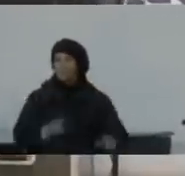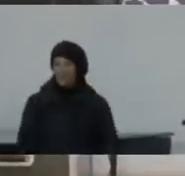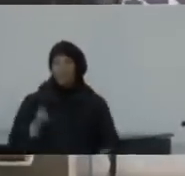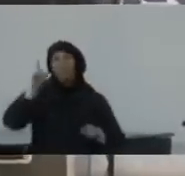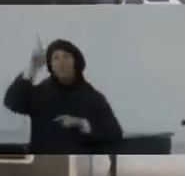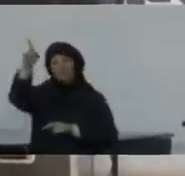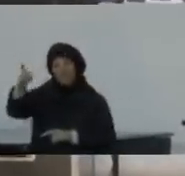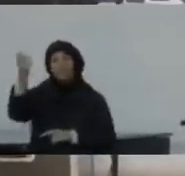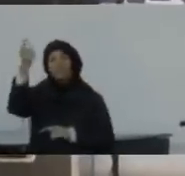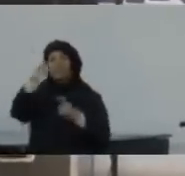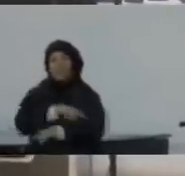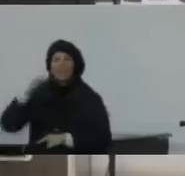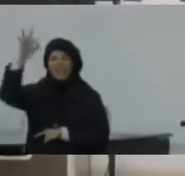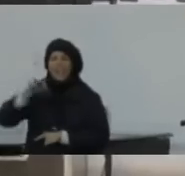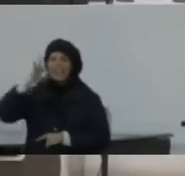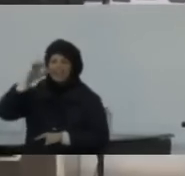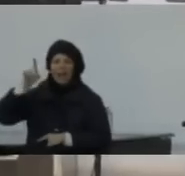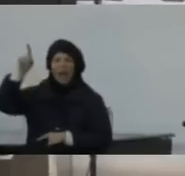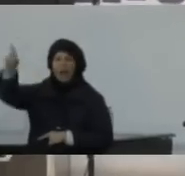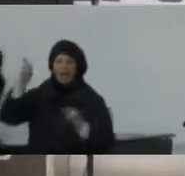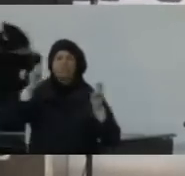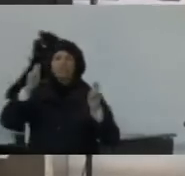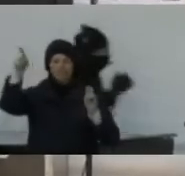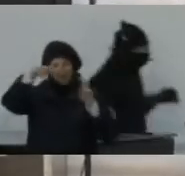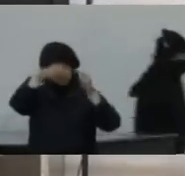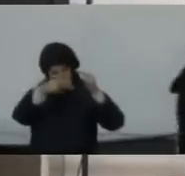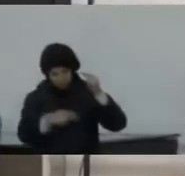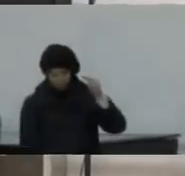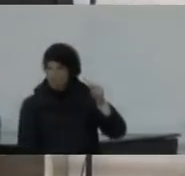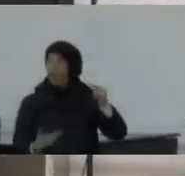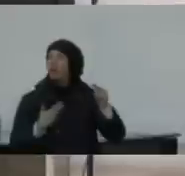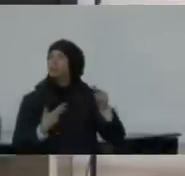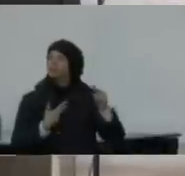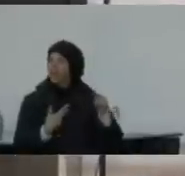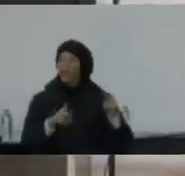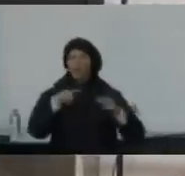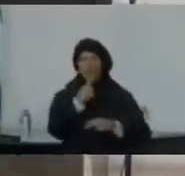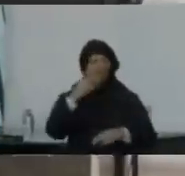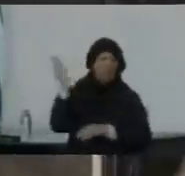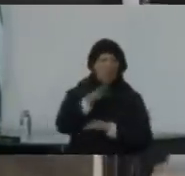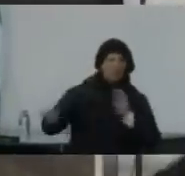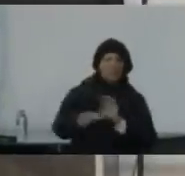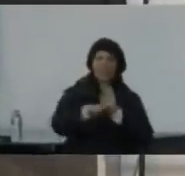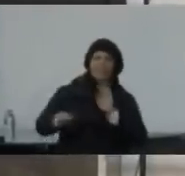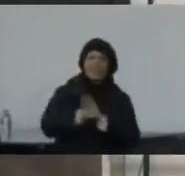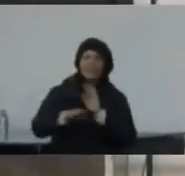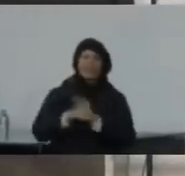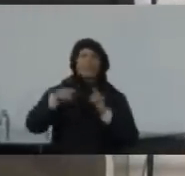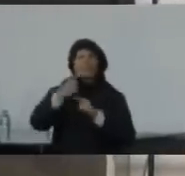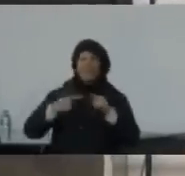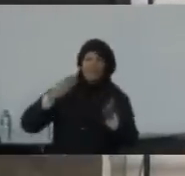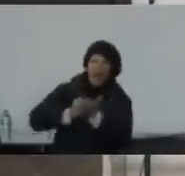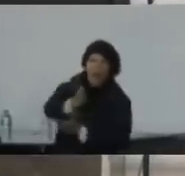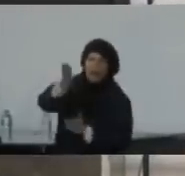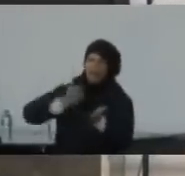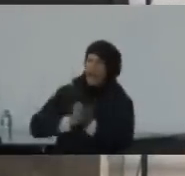Tribune. Abbiamo fatto il referendum per dire due legislature, poi a casa, due, non 20 anni o 30 anni, due e poi